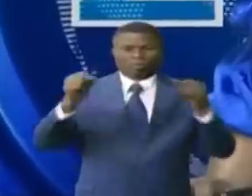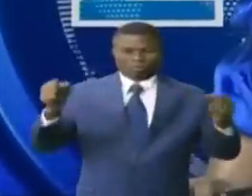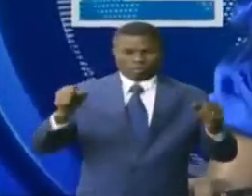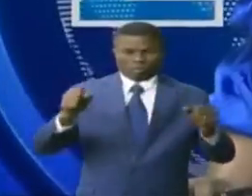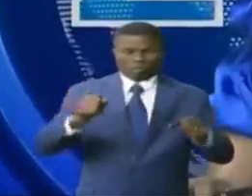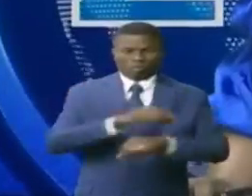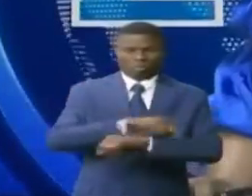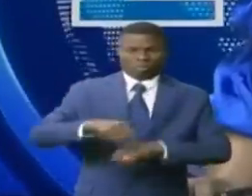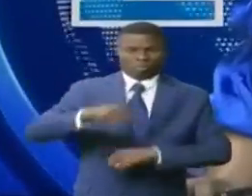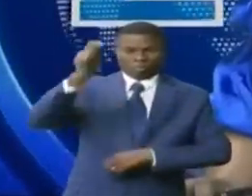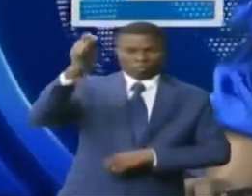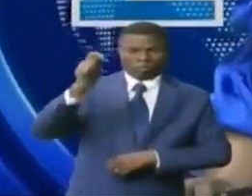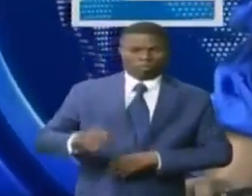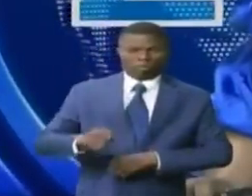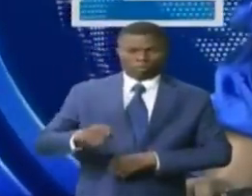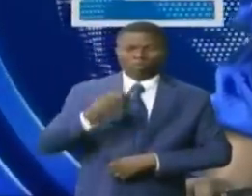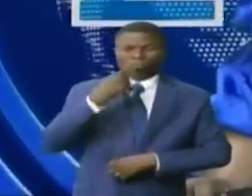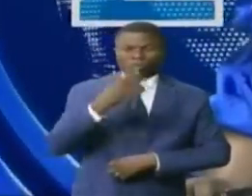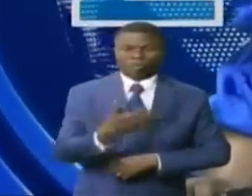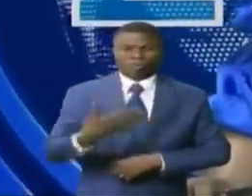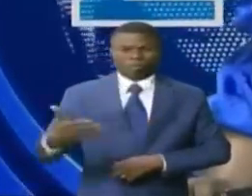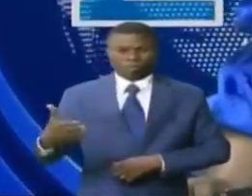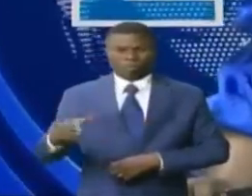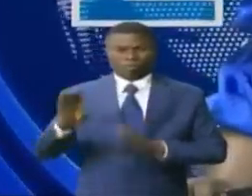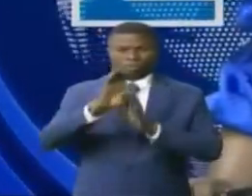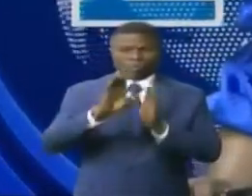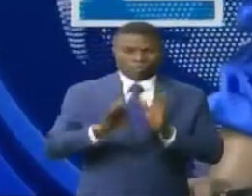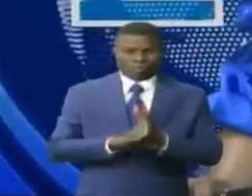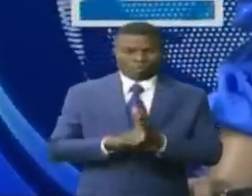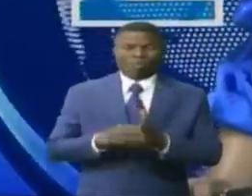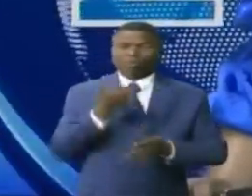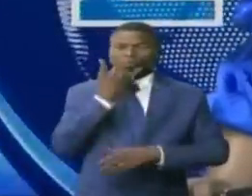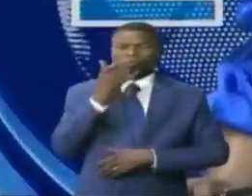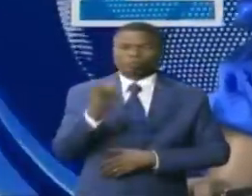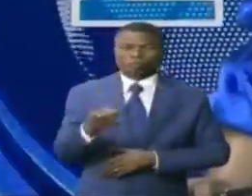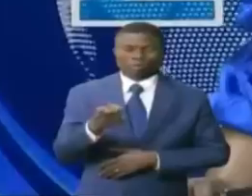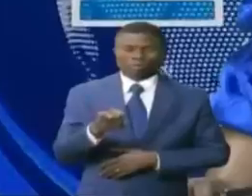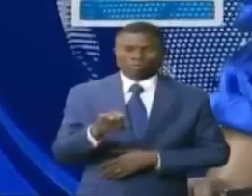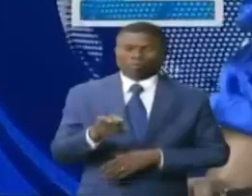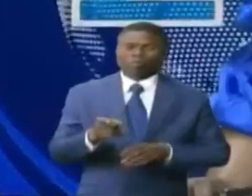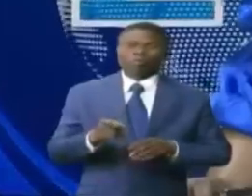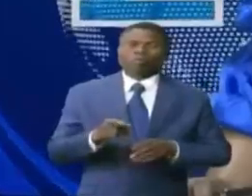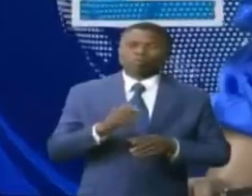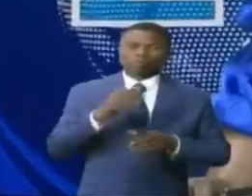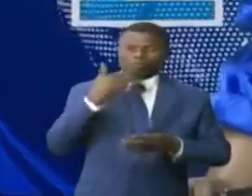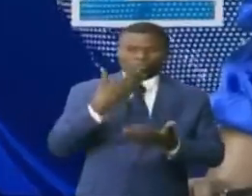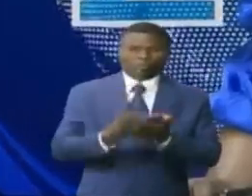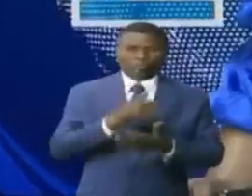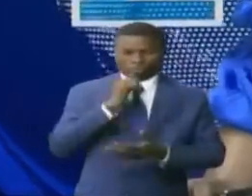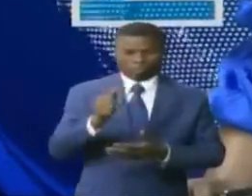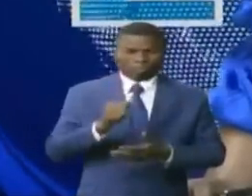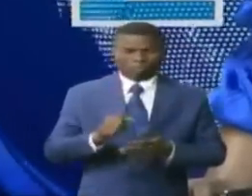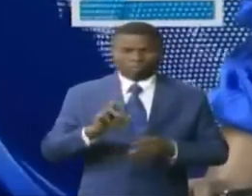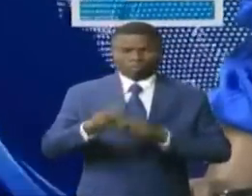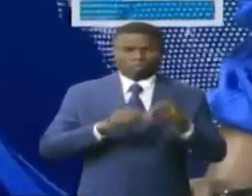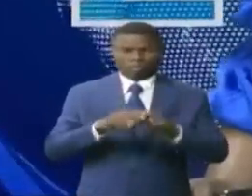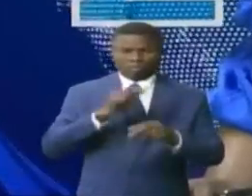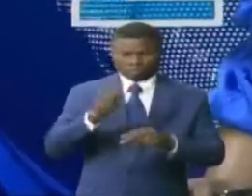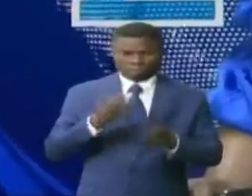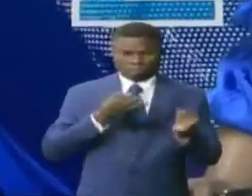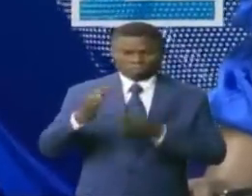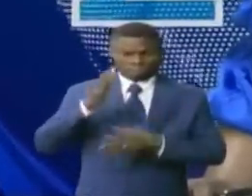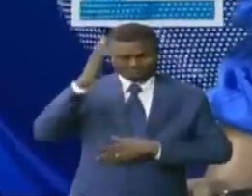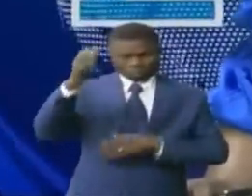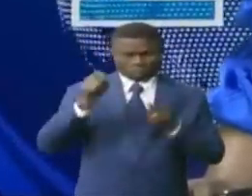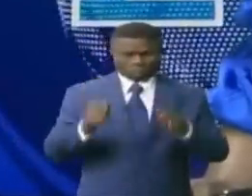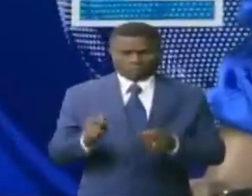cour militaire a dit que les éléments constitutifs de cette infraction n'étaient pas réunis. Nous y reviendrons avec force détail